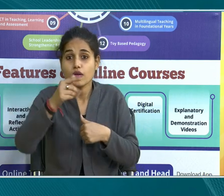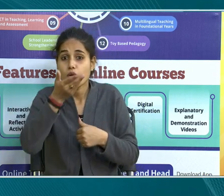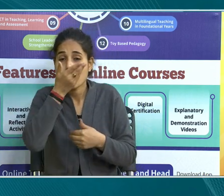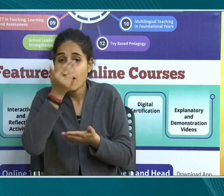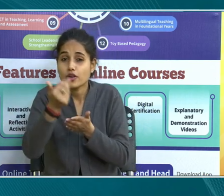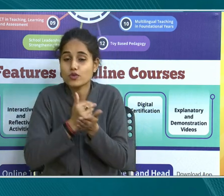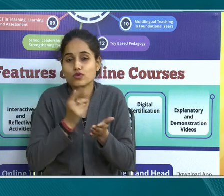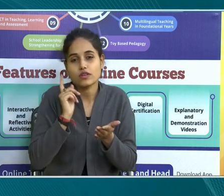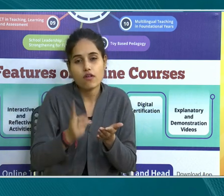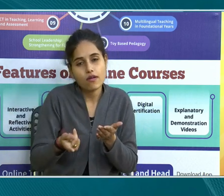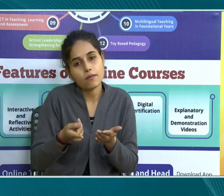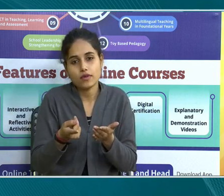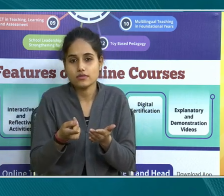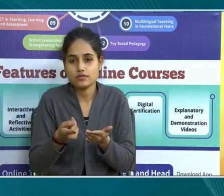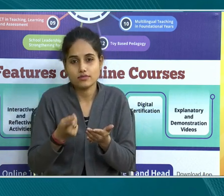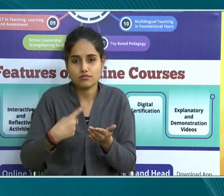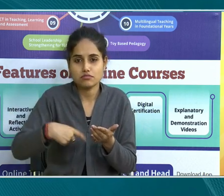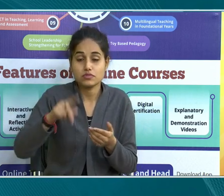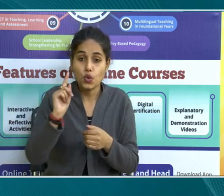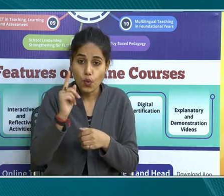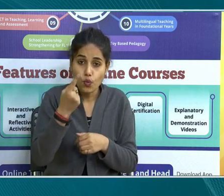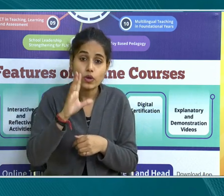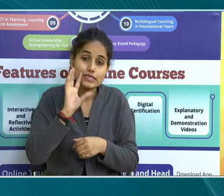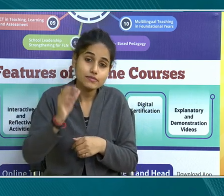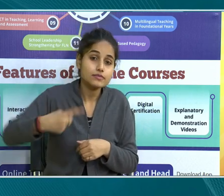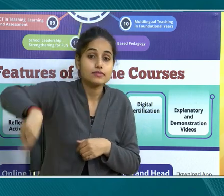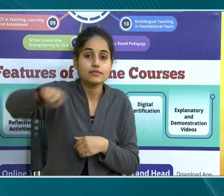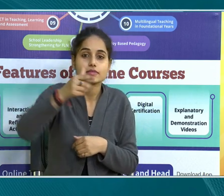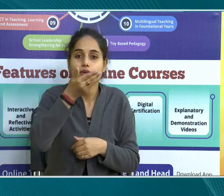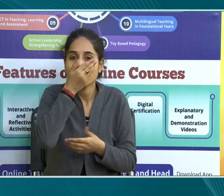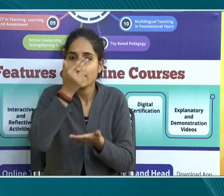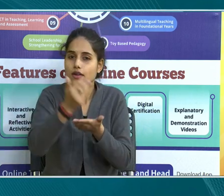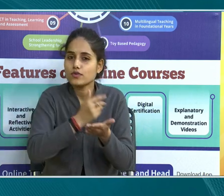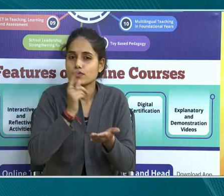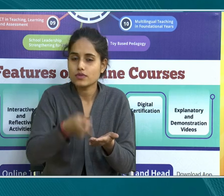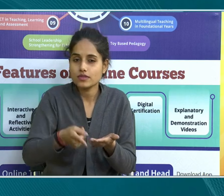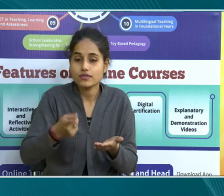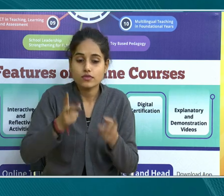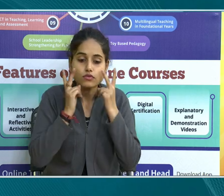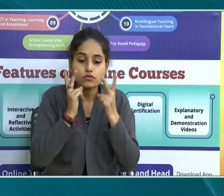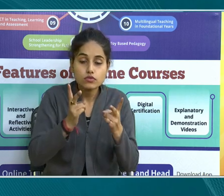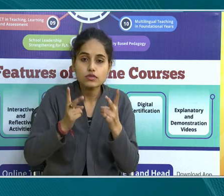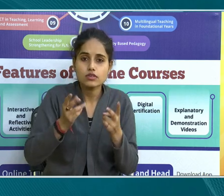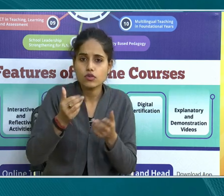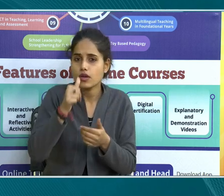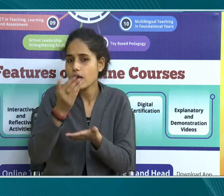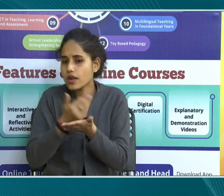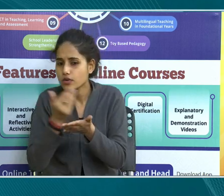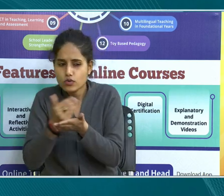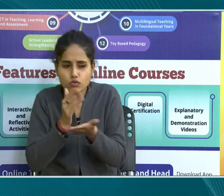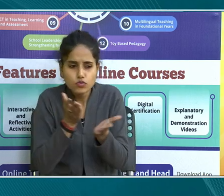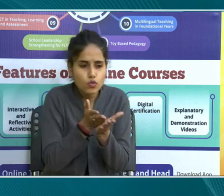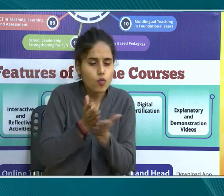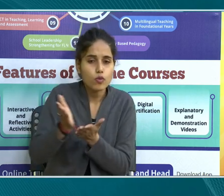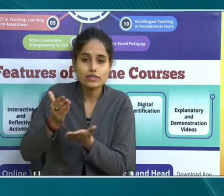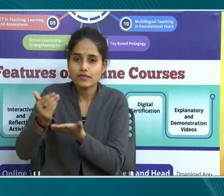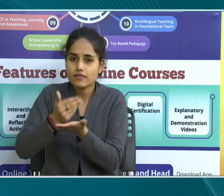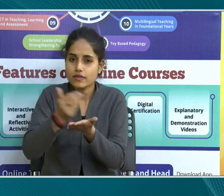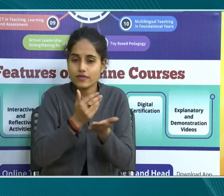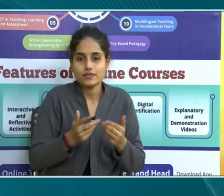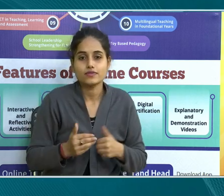पानी बचाने की जो एक पहल है पानी बचाने की तरफ जो भी आप कारे करेंगे उसको जरूर जो है उसको नोटिफाई किया